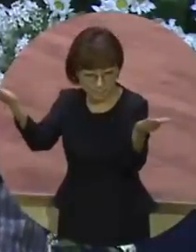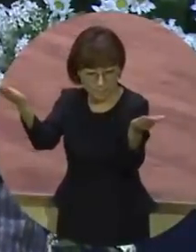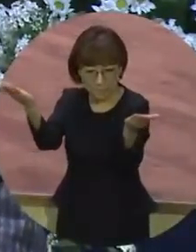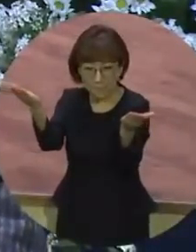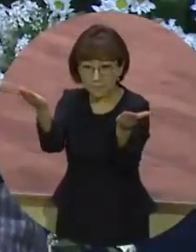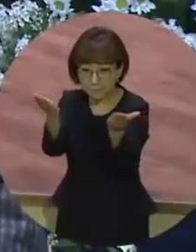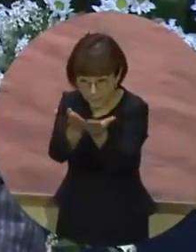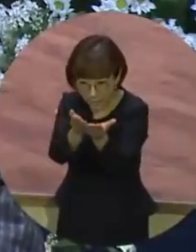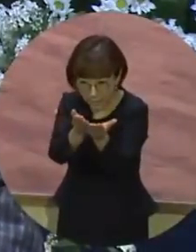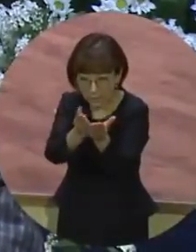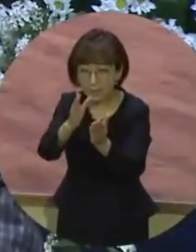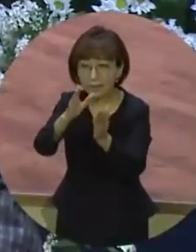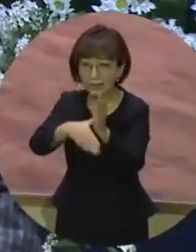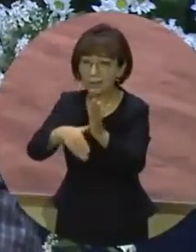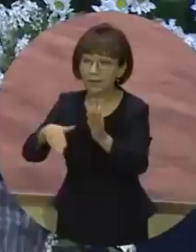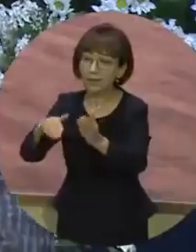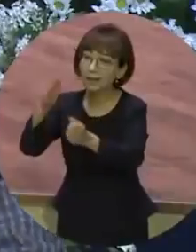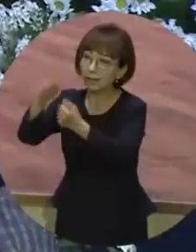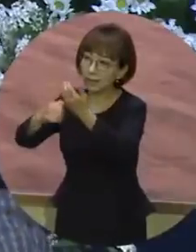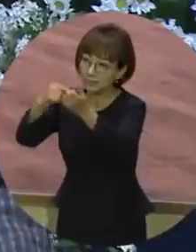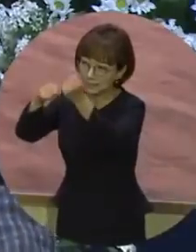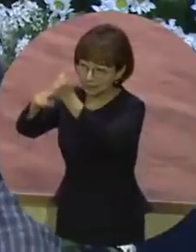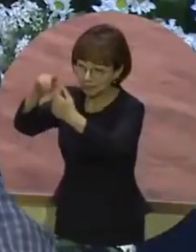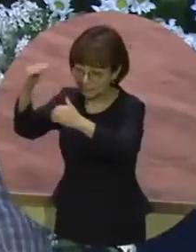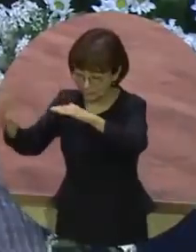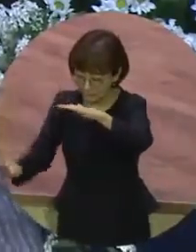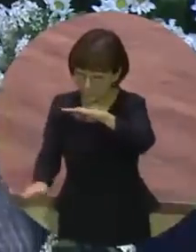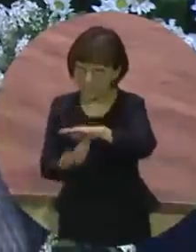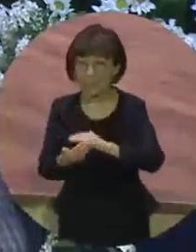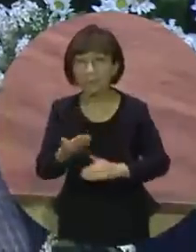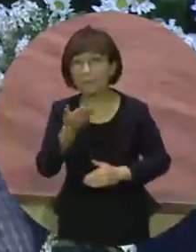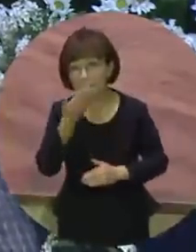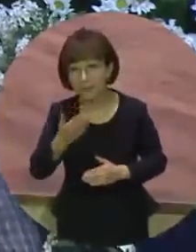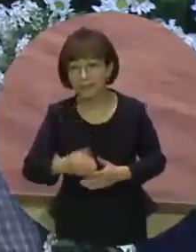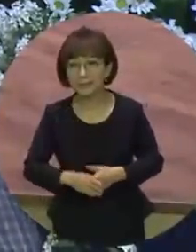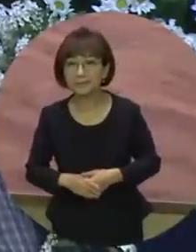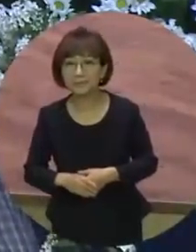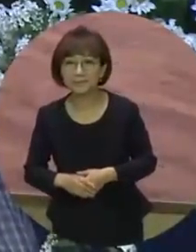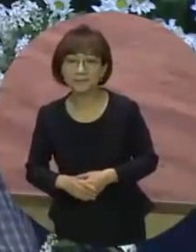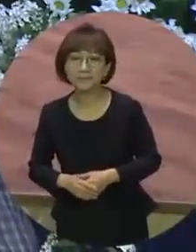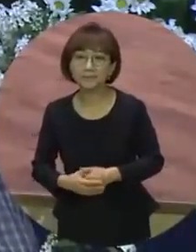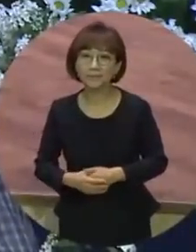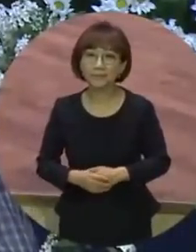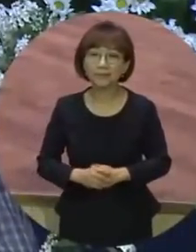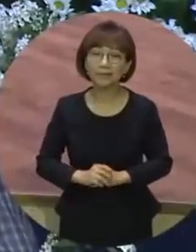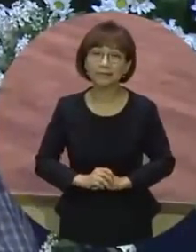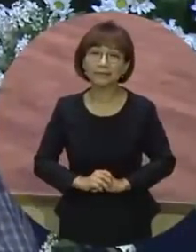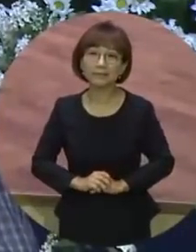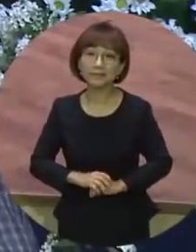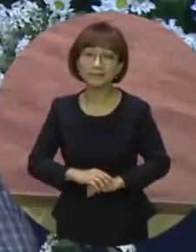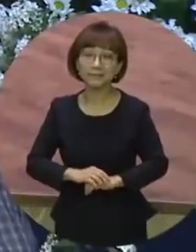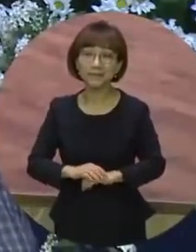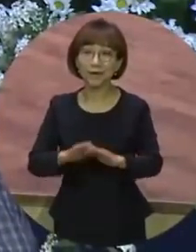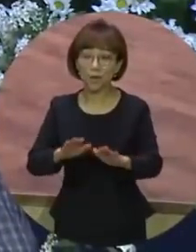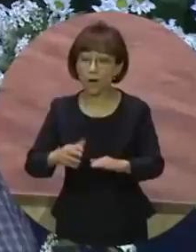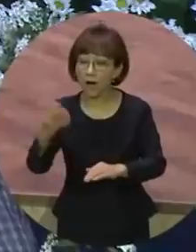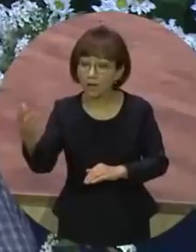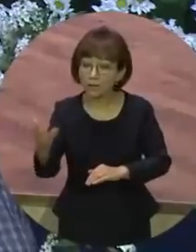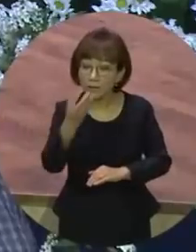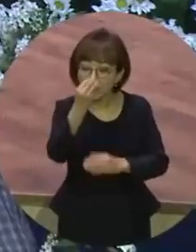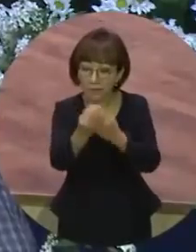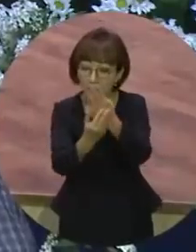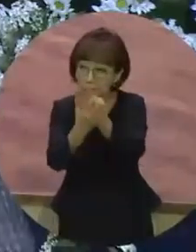이룰 수 있어요. 나도 모르게 그렇게 되게 돼 있어요. 우리 영계연도 성도 오늘 말씀을 통해서 성삼위 하나님과 언약적